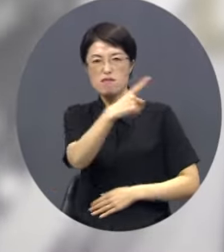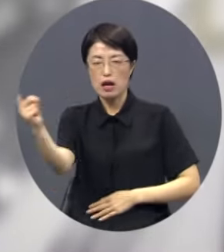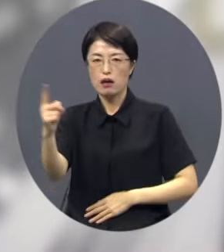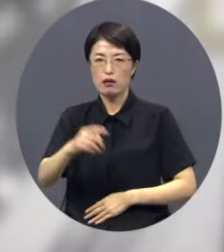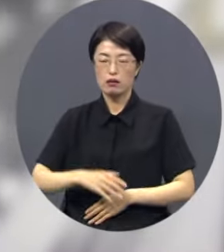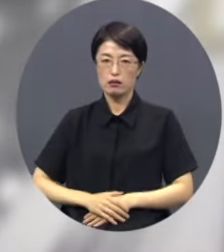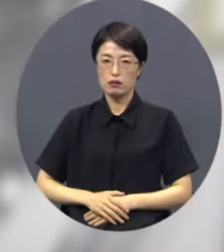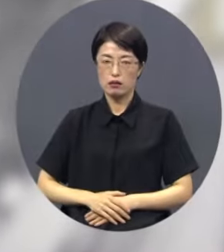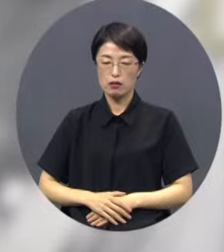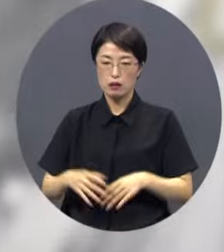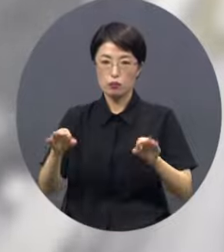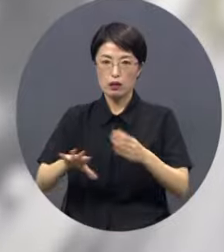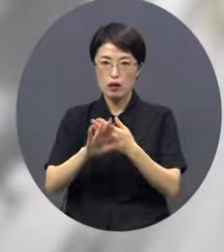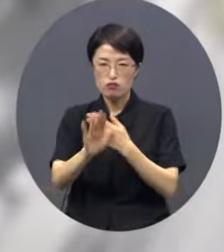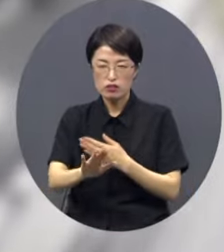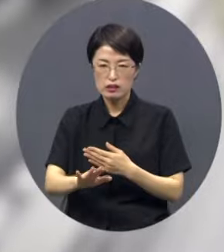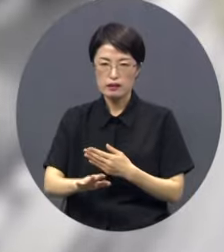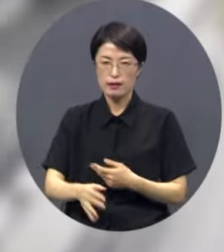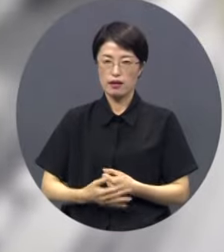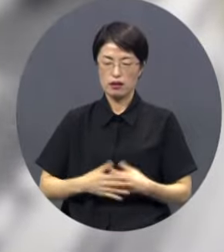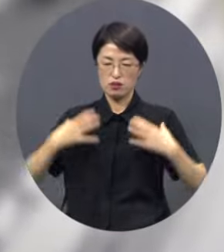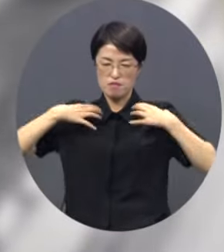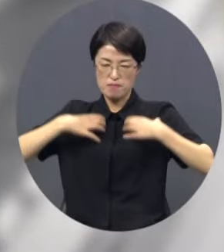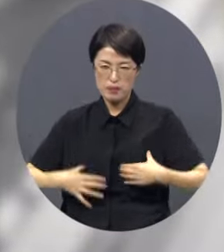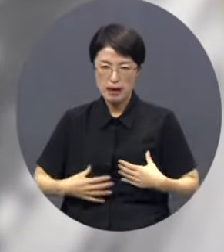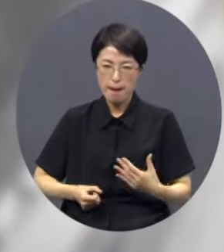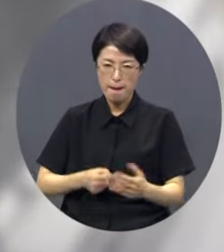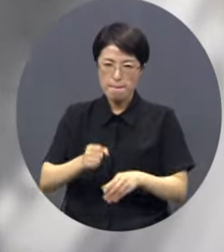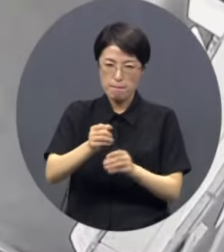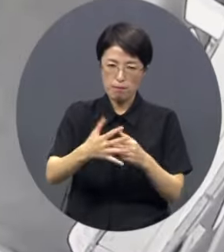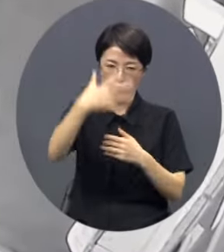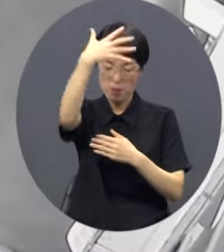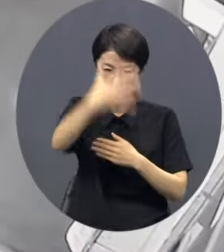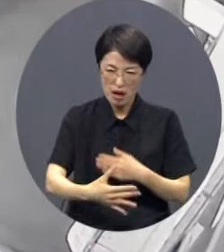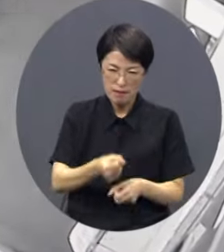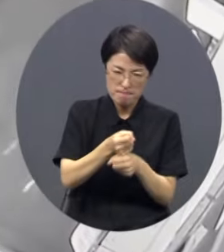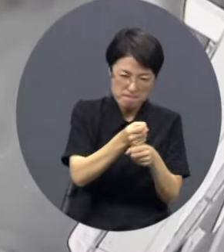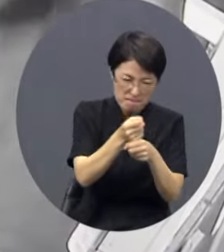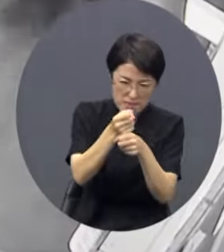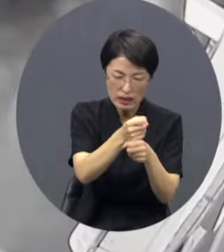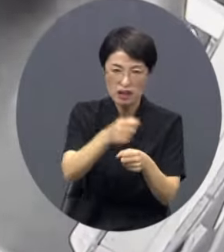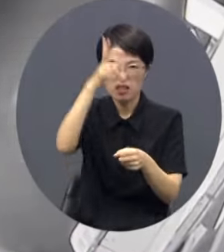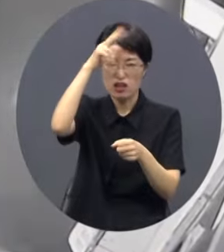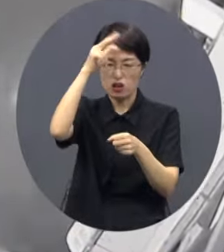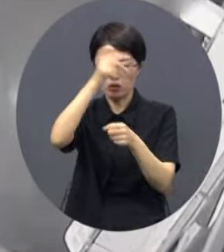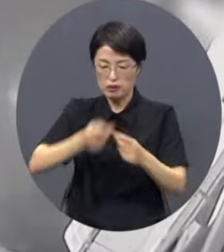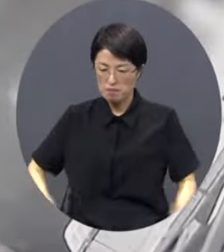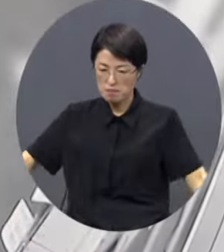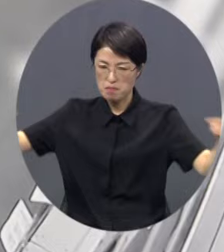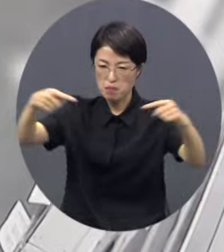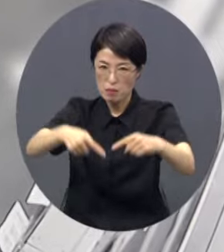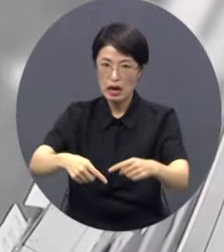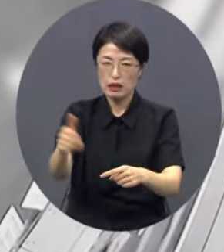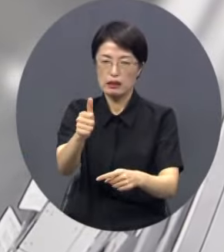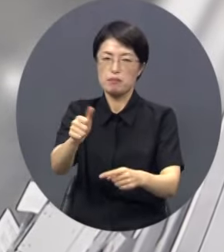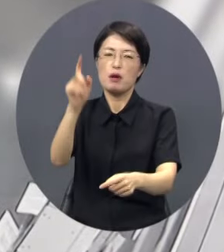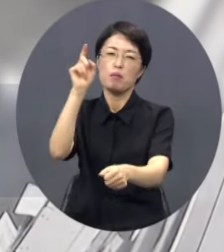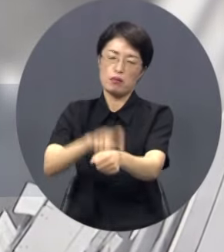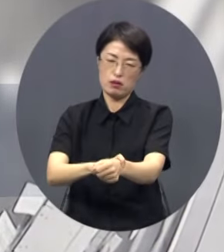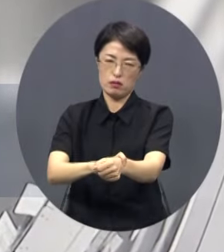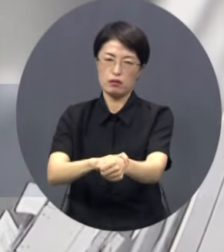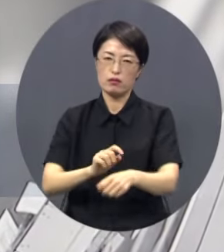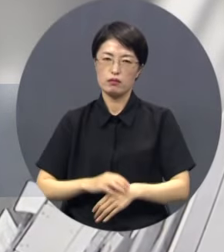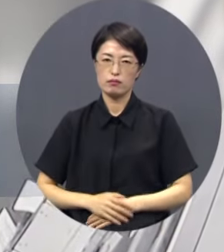잠시 후 방패와 조끼로 무장한 경찰들이 계단과 승강기로 나눠 올라가고 남성을 체포해 나옵니다. 이마 아파가지고